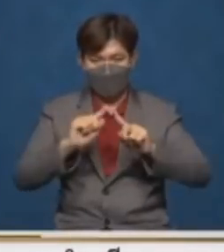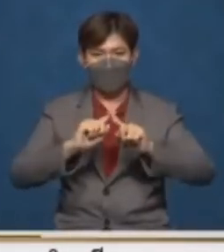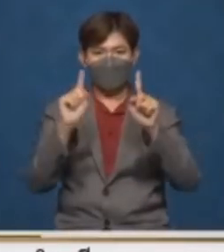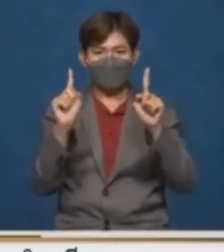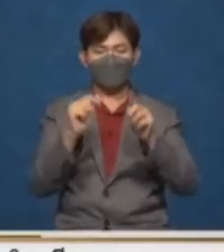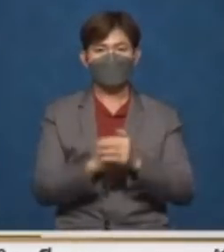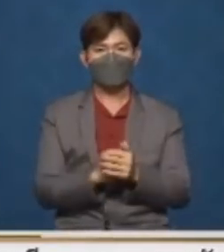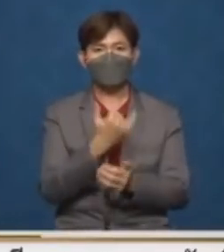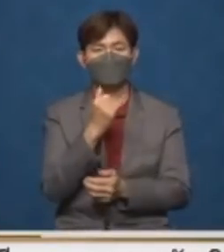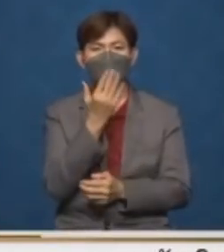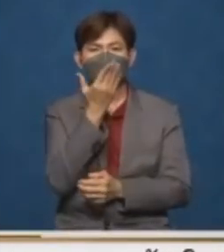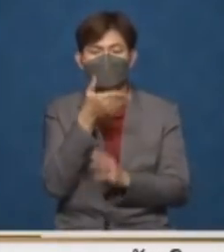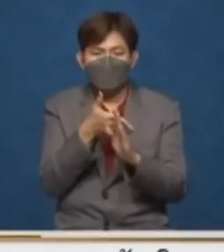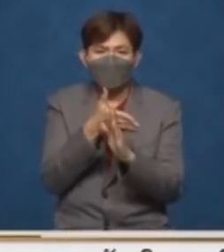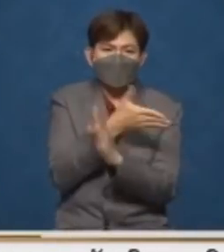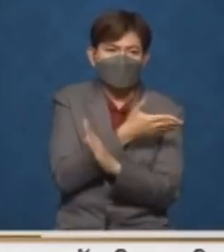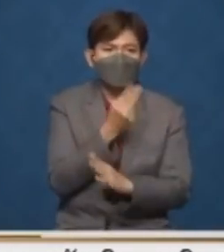ขอจากและวนนั้วนนี้ยัไมได้เลยครทาน